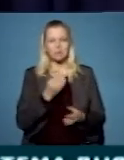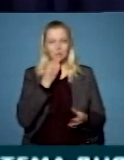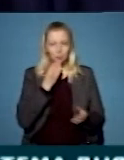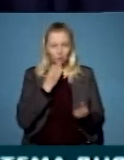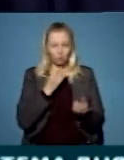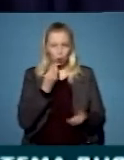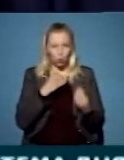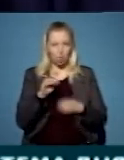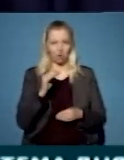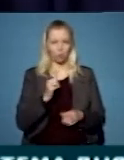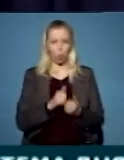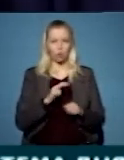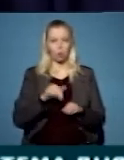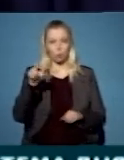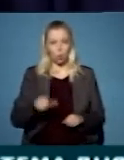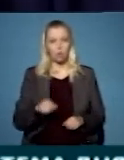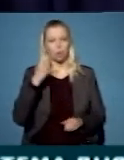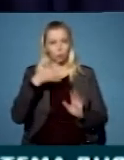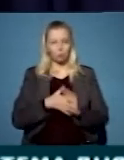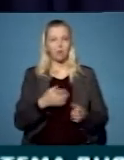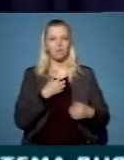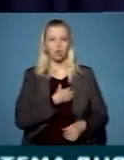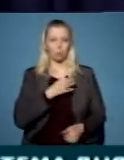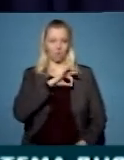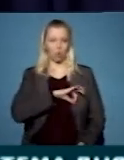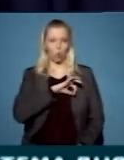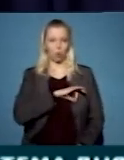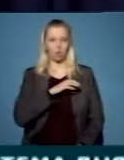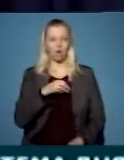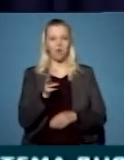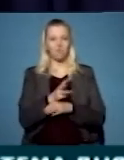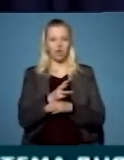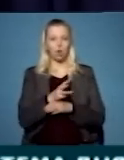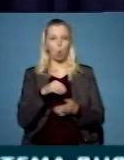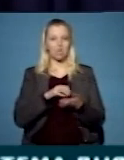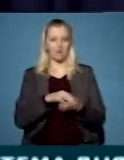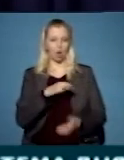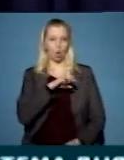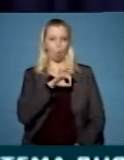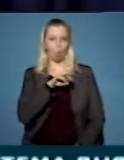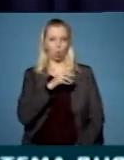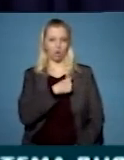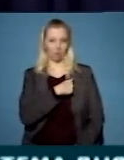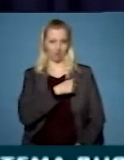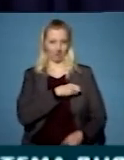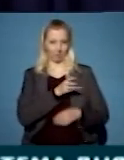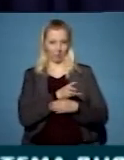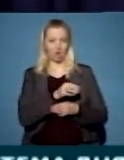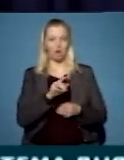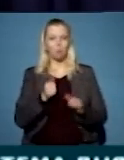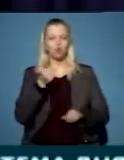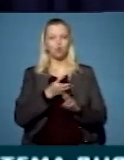кожен поліцейський на сьогоднішній день розуміє важливість використання відеореєстратора і боді-камери. Це, на першу чергу, захист самого